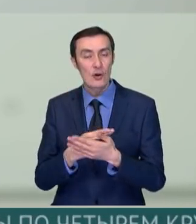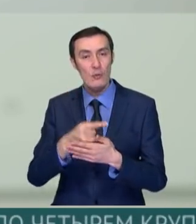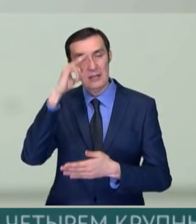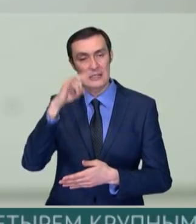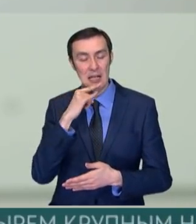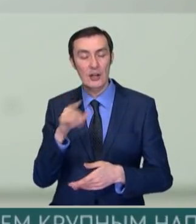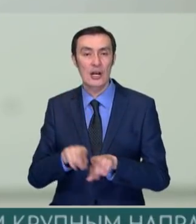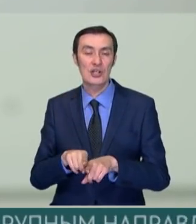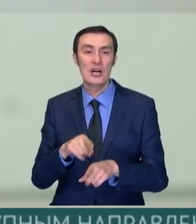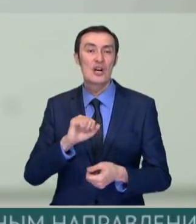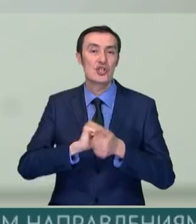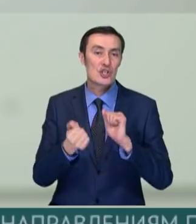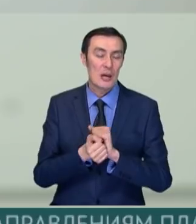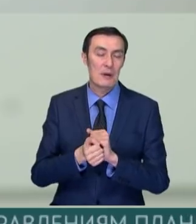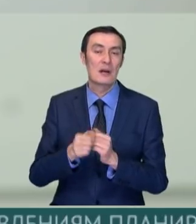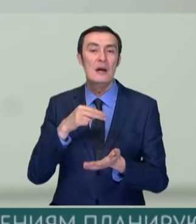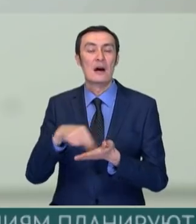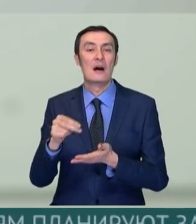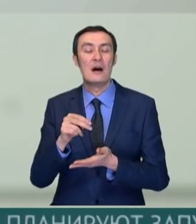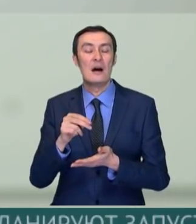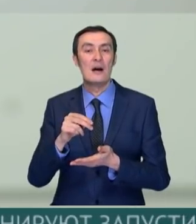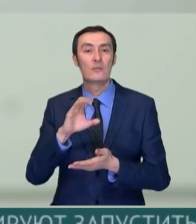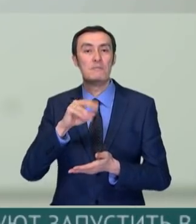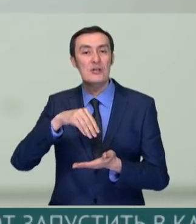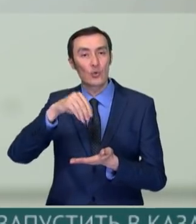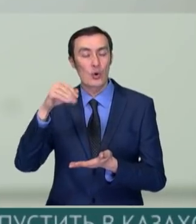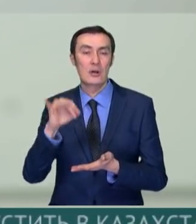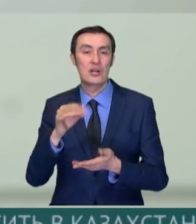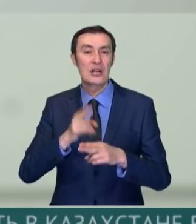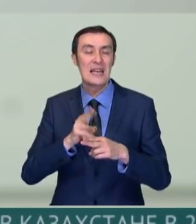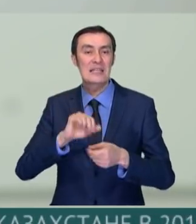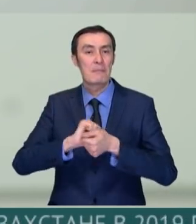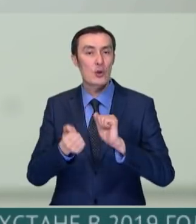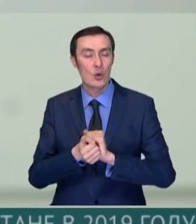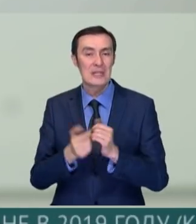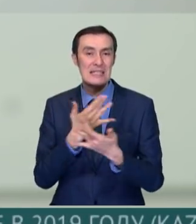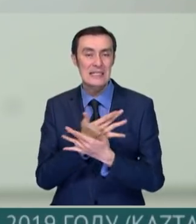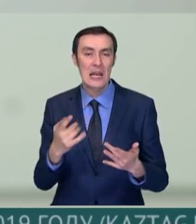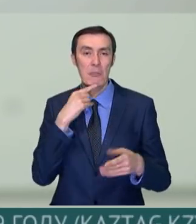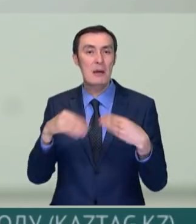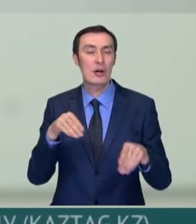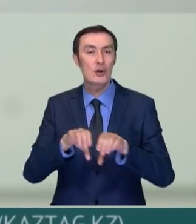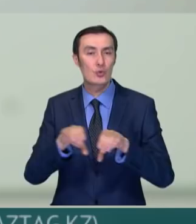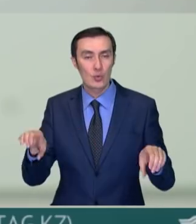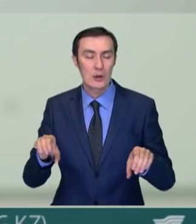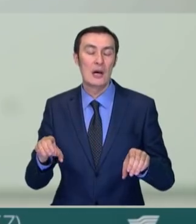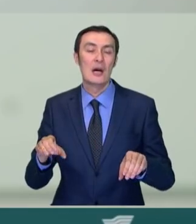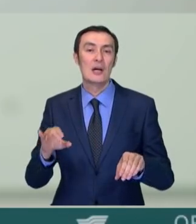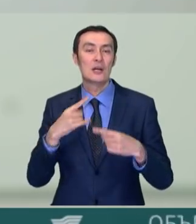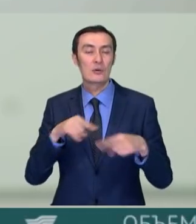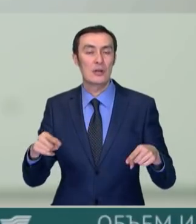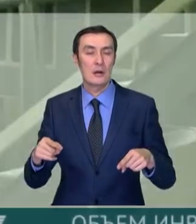Приораля поставляют щебень, известь, кварцевый и кальцинированный песок, железобетонные изделия, полимерные трубы, продукты нефтяной и